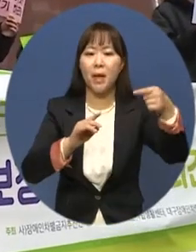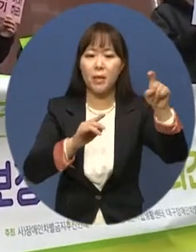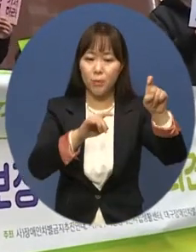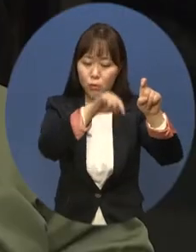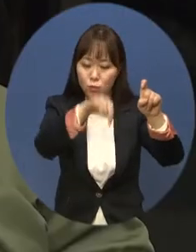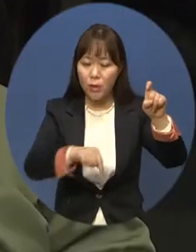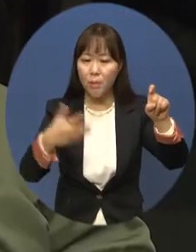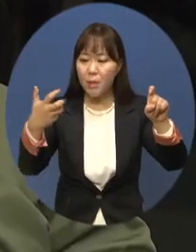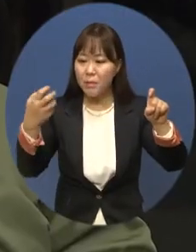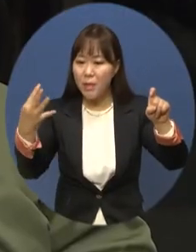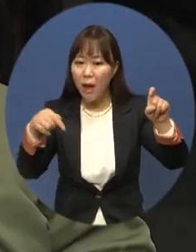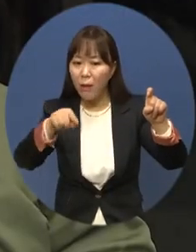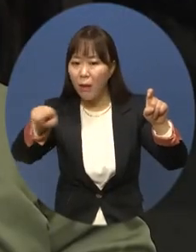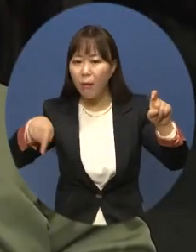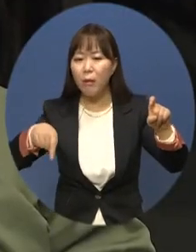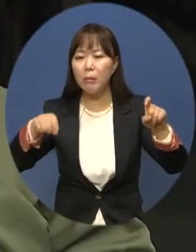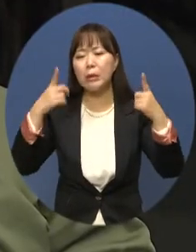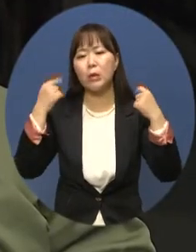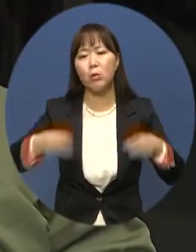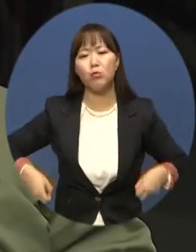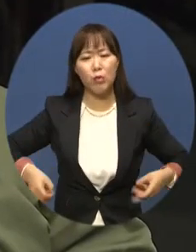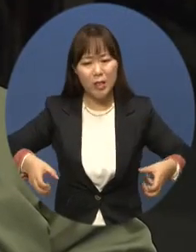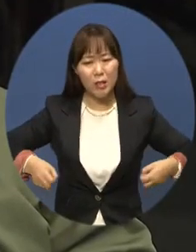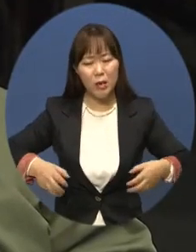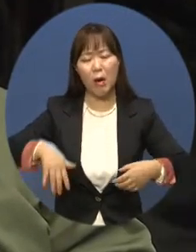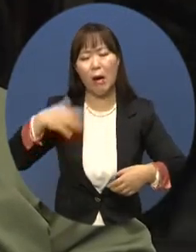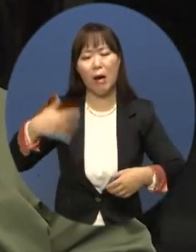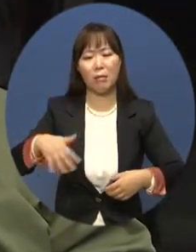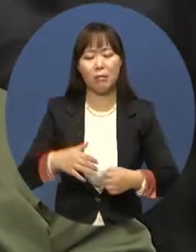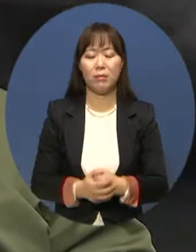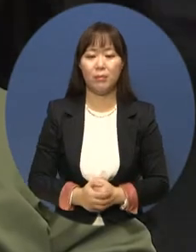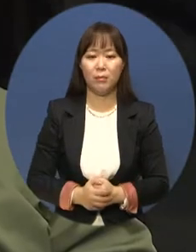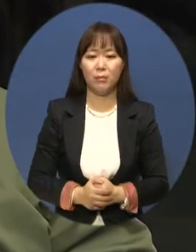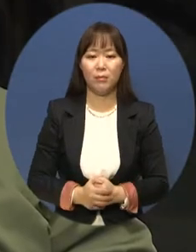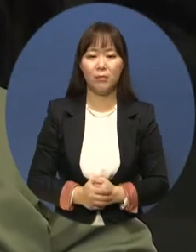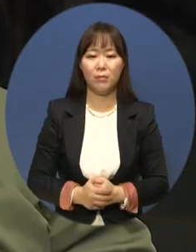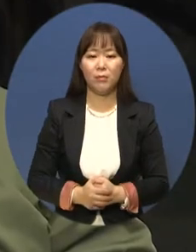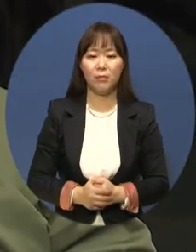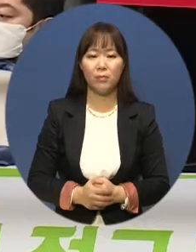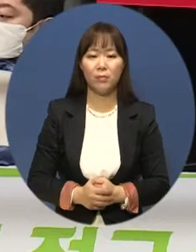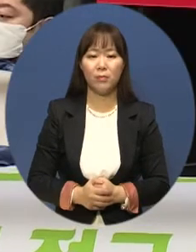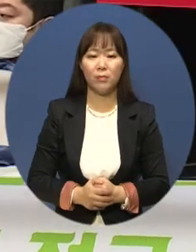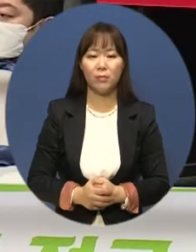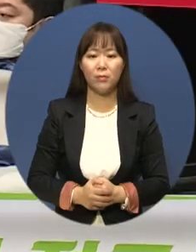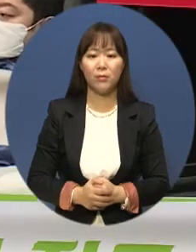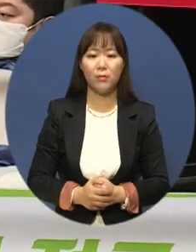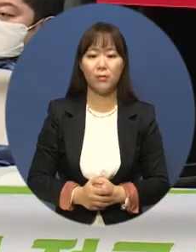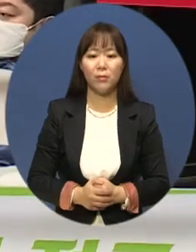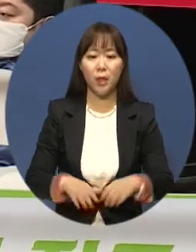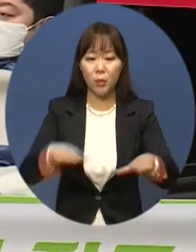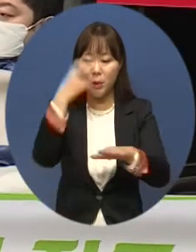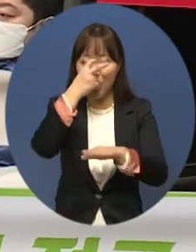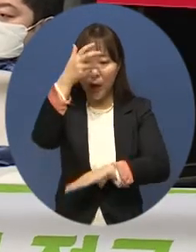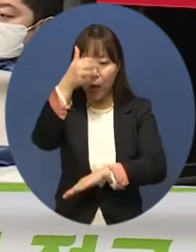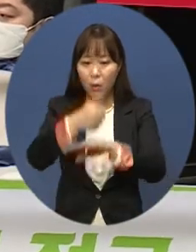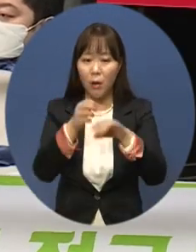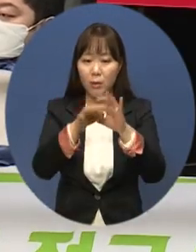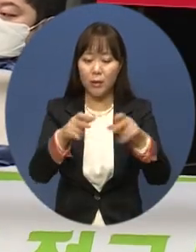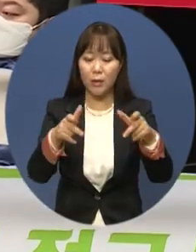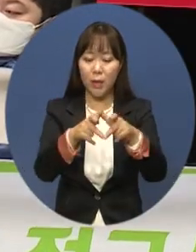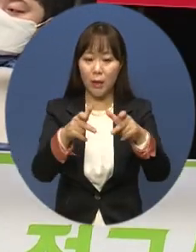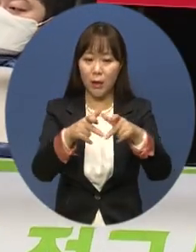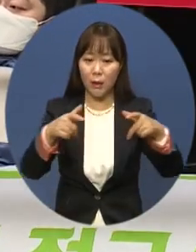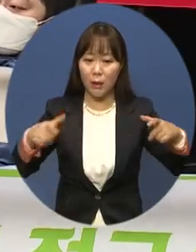중 84곳이 여전히 휠체어 출입이 불가능한 것으로 드러났습니다. 이번 조사 결과에 대해